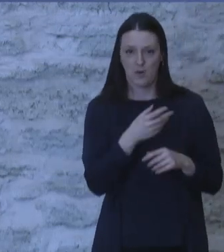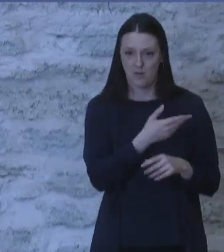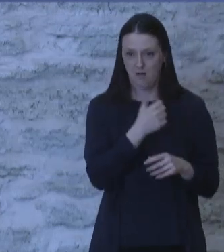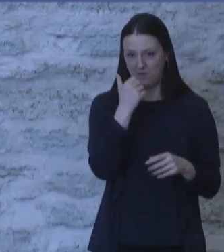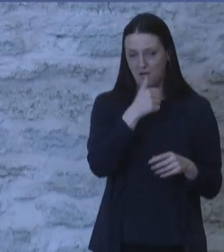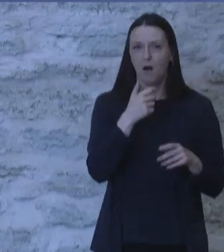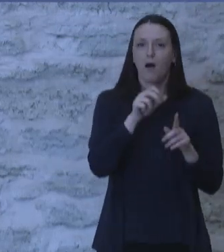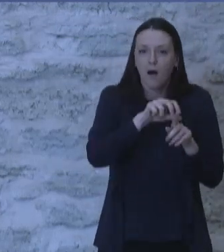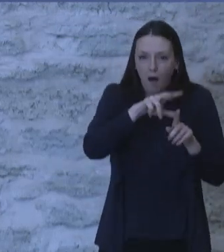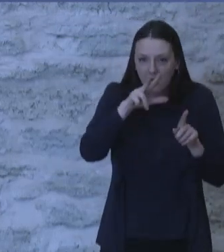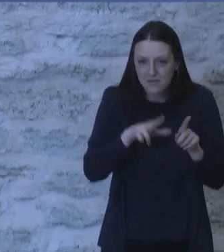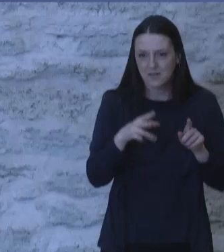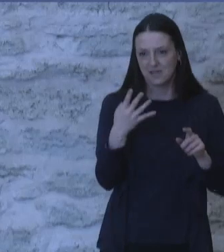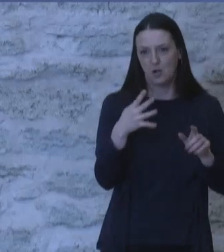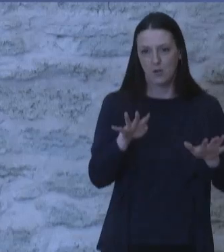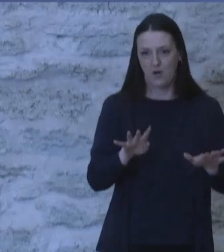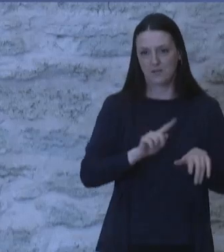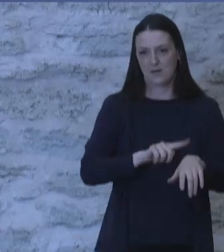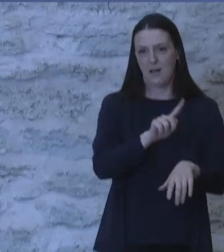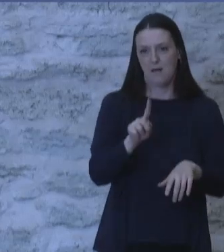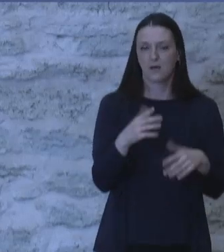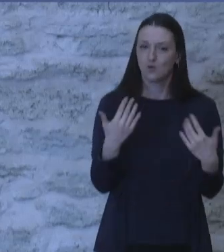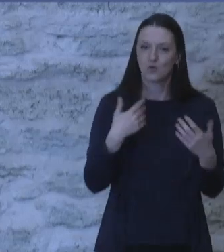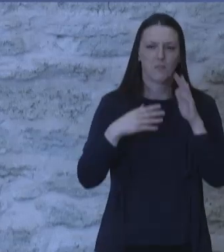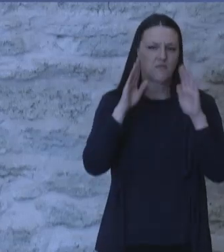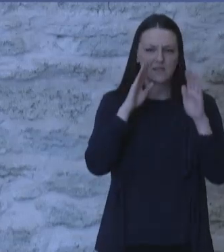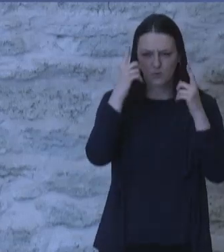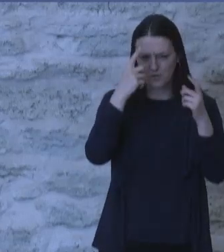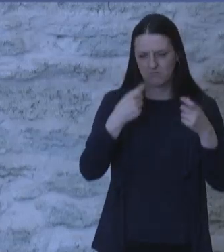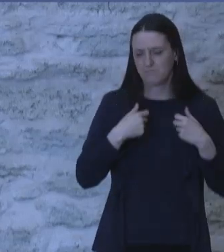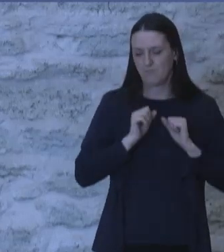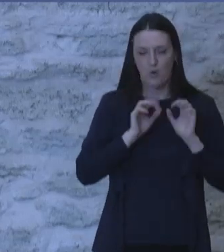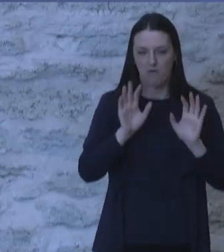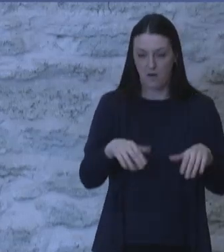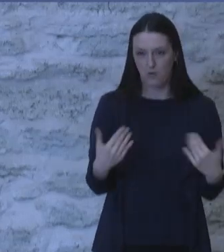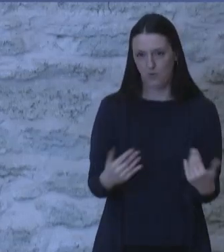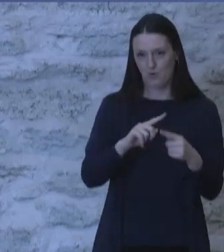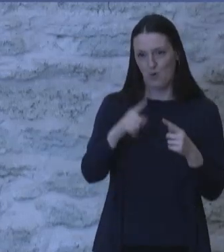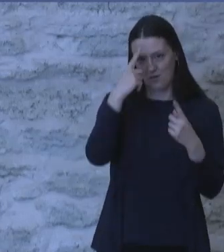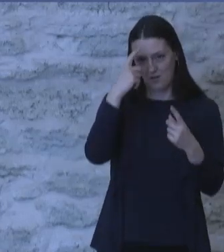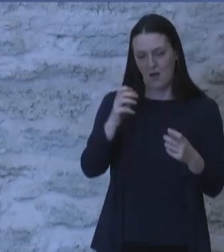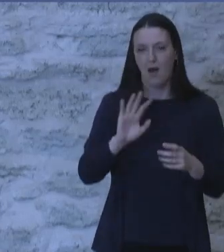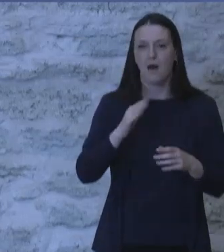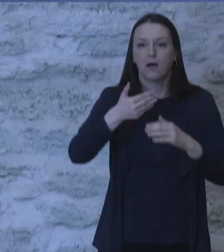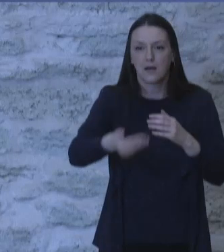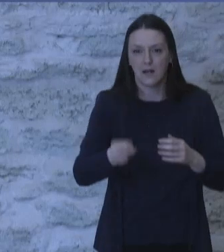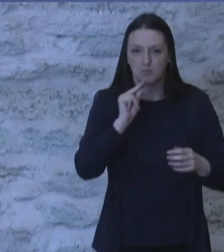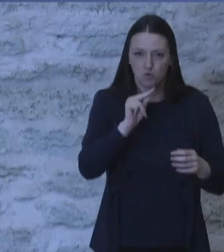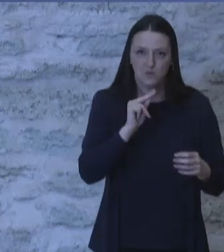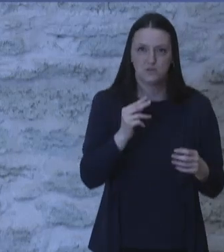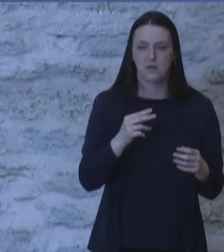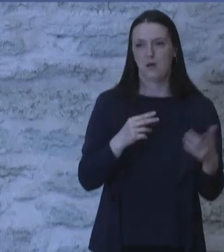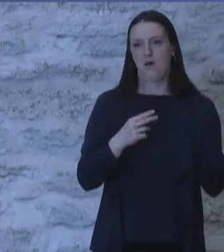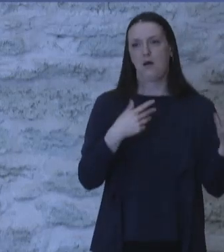oli 18.49. Nii et nüüd ma ei anna seda Facebookil tead, et ma sain selle teile siin ära anda, et ärge siis süüdistage nüüd ma lubasin